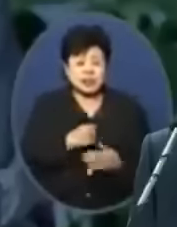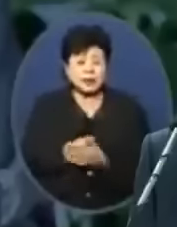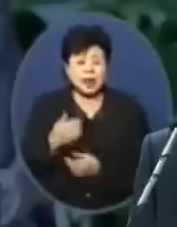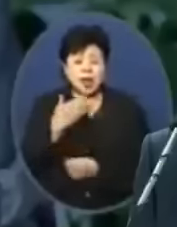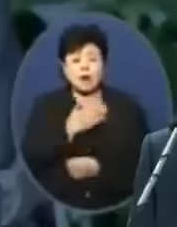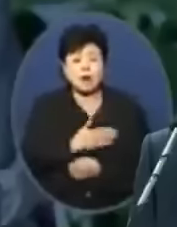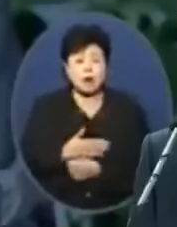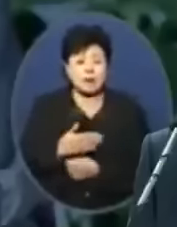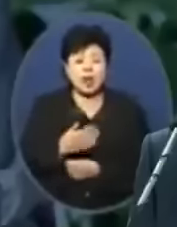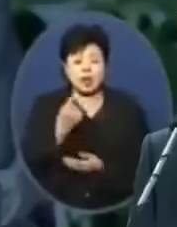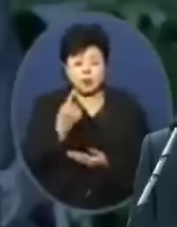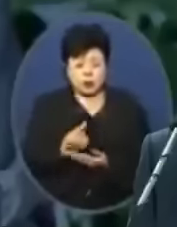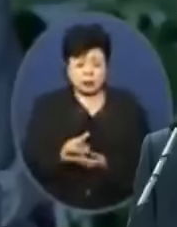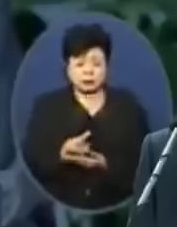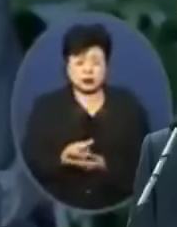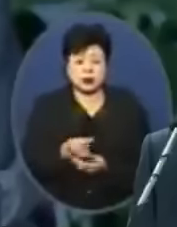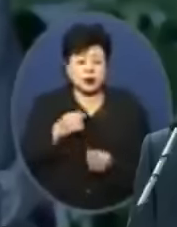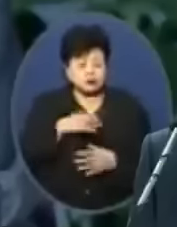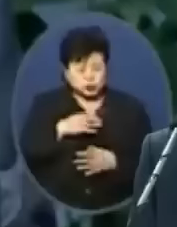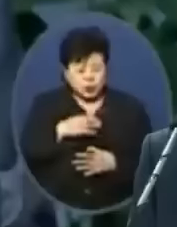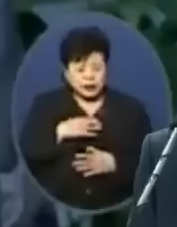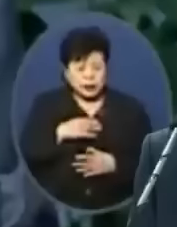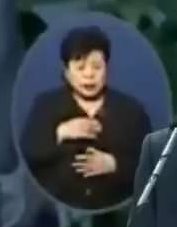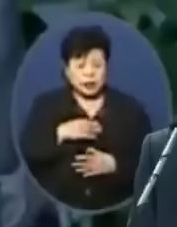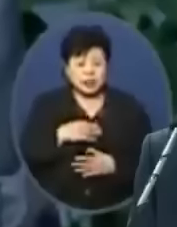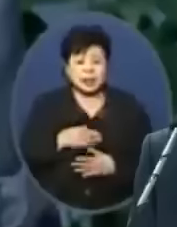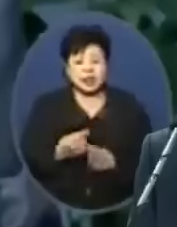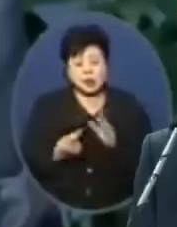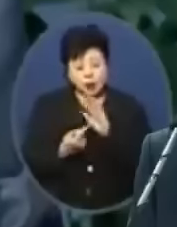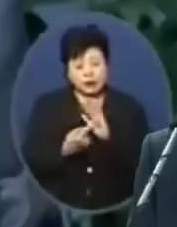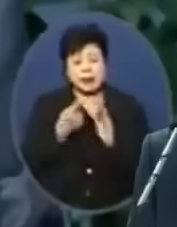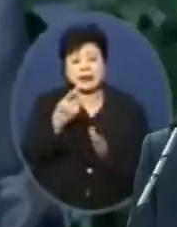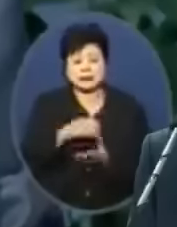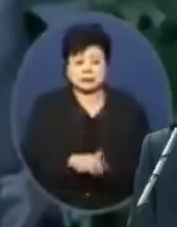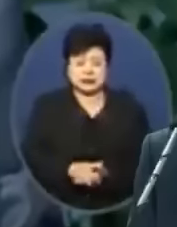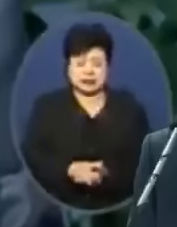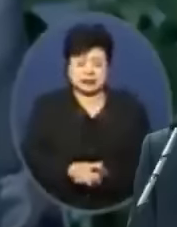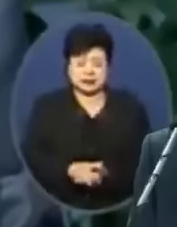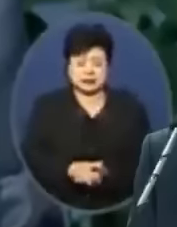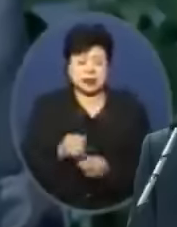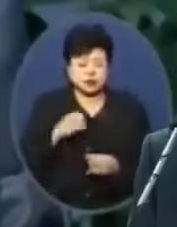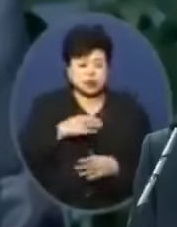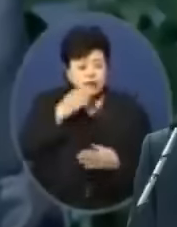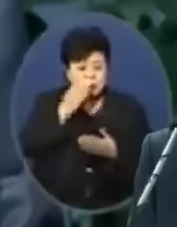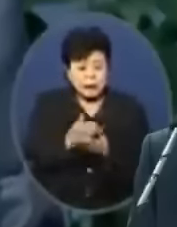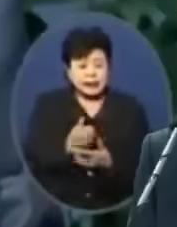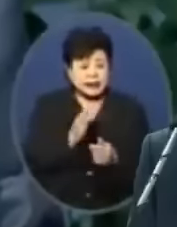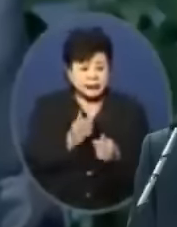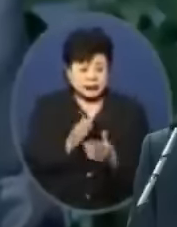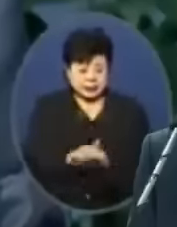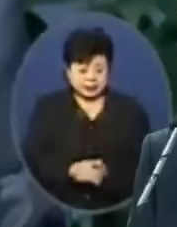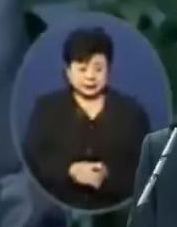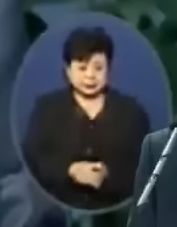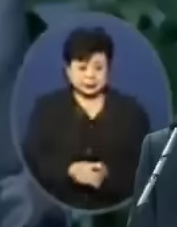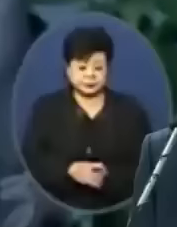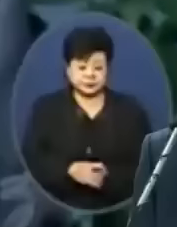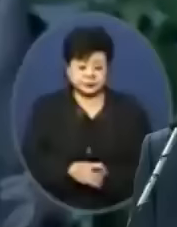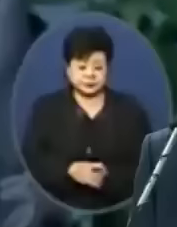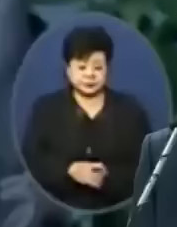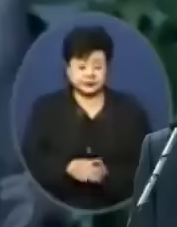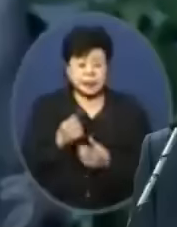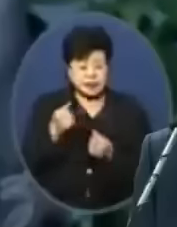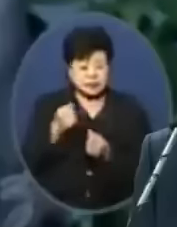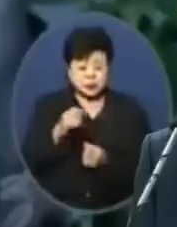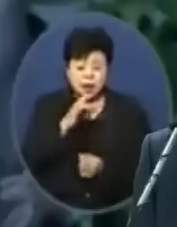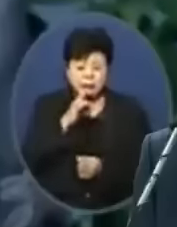몸에 왔고 내 무서워하는 것이 미쳤다고 말한 것입니다. 두려워하지 말아야 되는 것입니다. 그런데 내